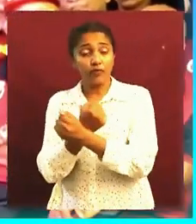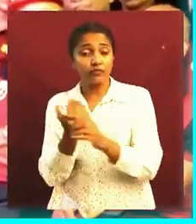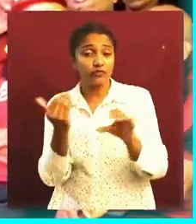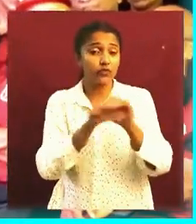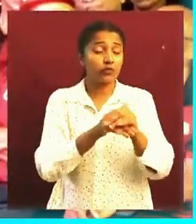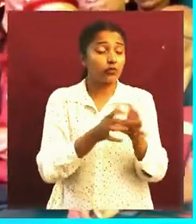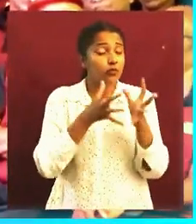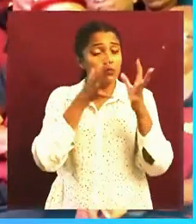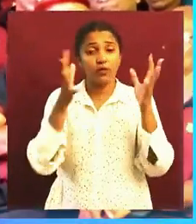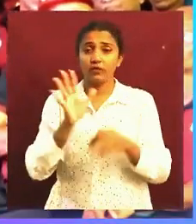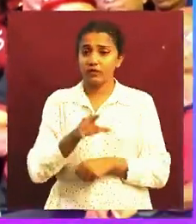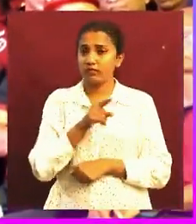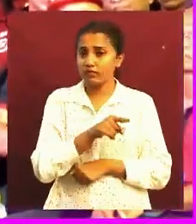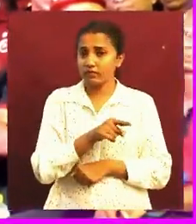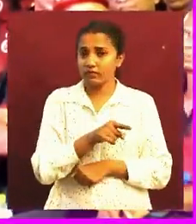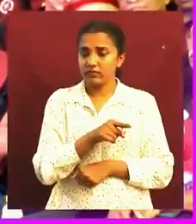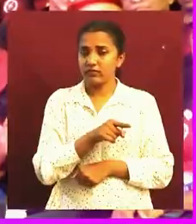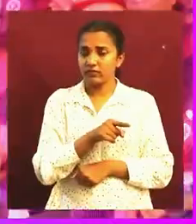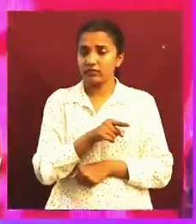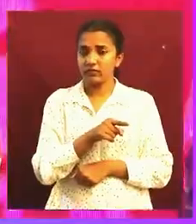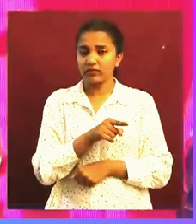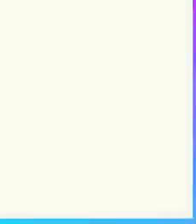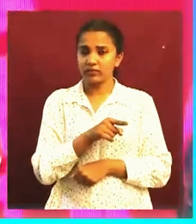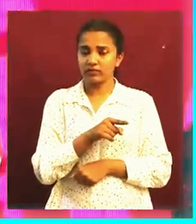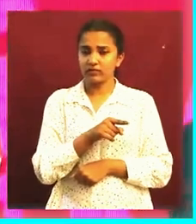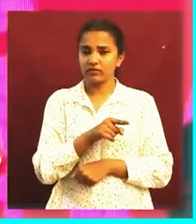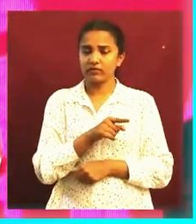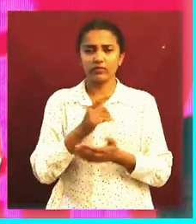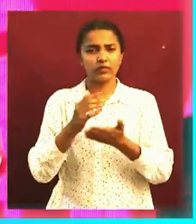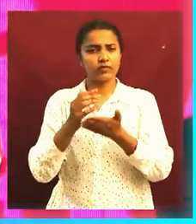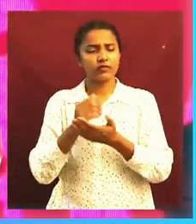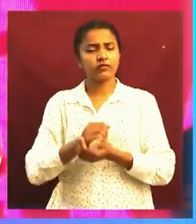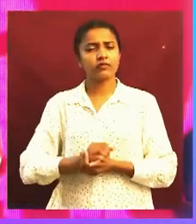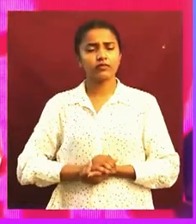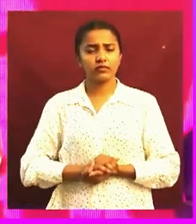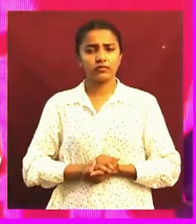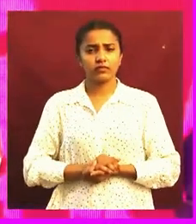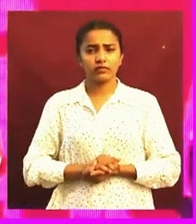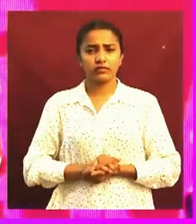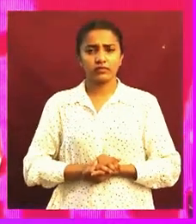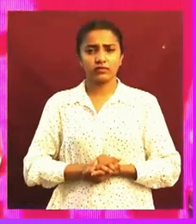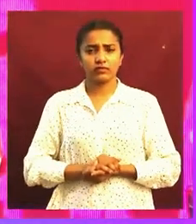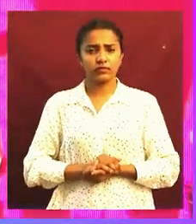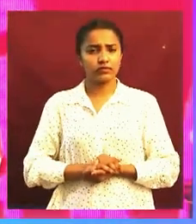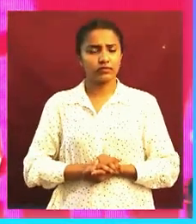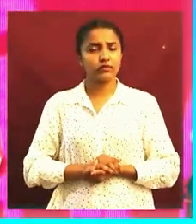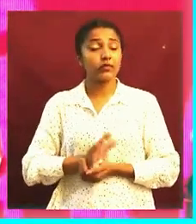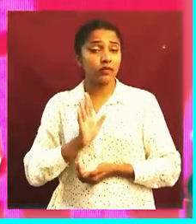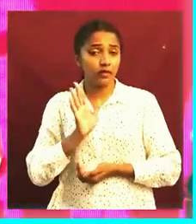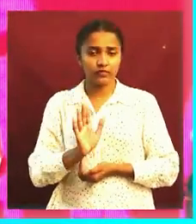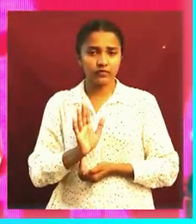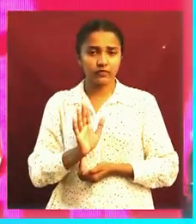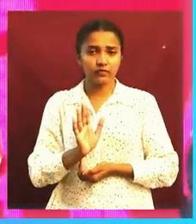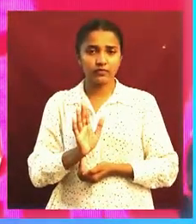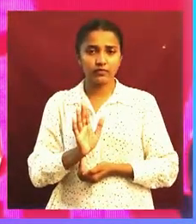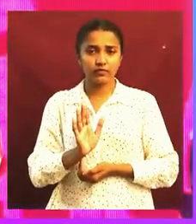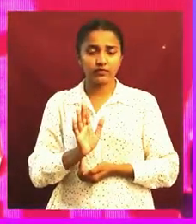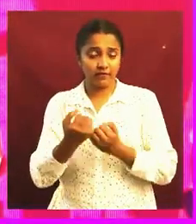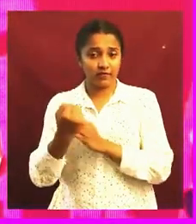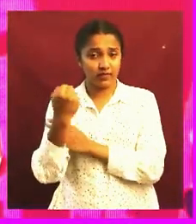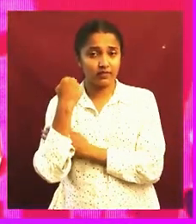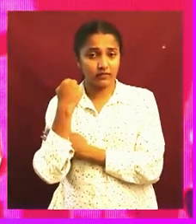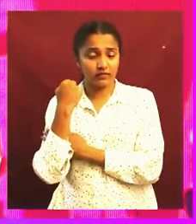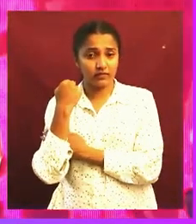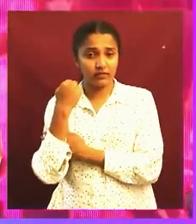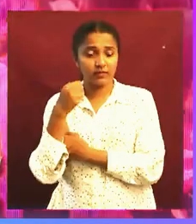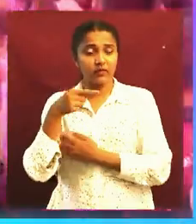மேக்கு ஏகாய் தேசபந்து ஓனா சந்தே மேக்கு சியல்லும் அநீத கிரியாவளி சித்தவன சந்தே மேக்கு ஹபே அப்படி தின சக்தியா